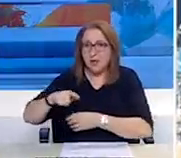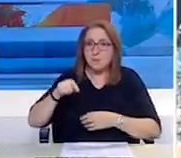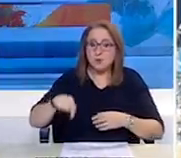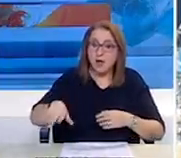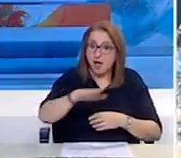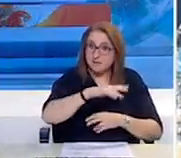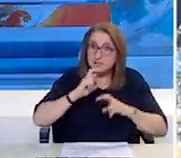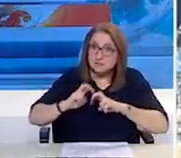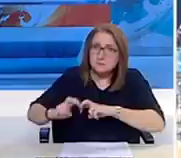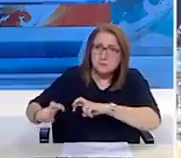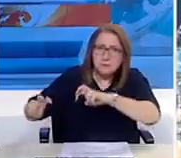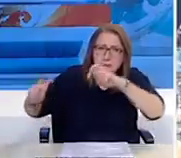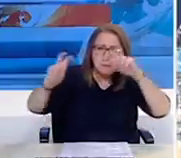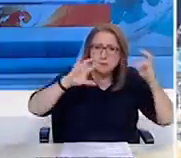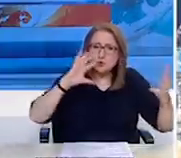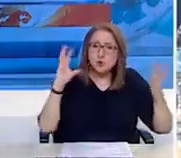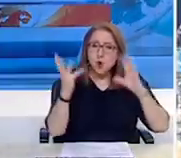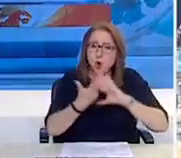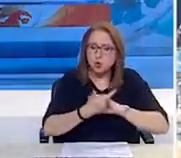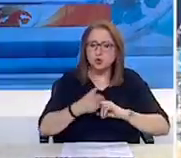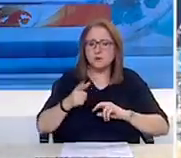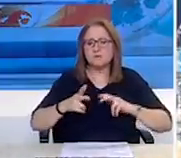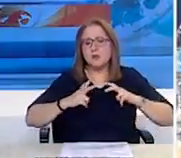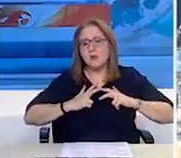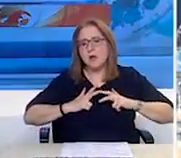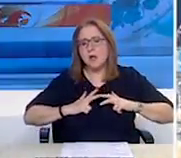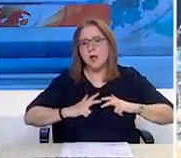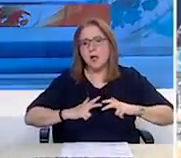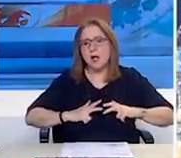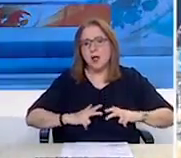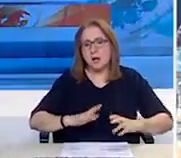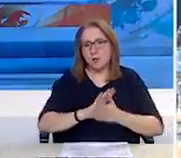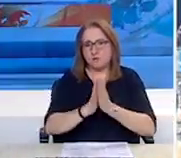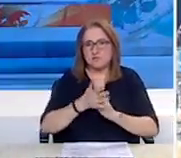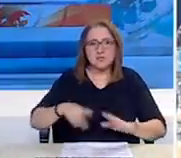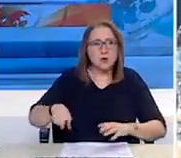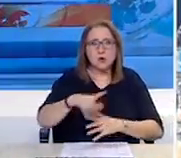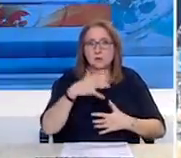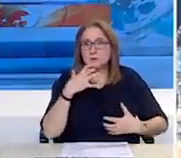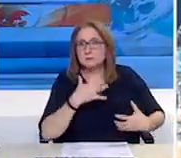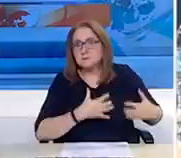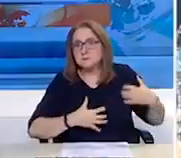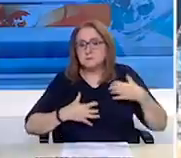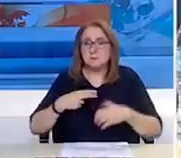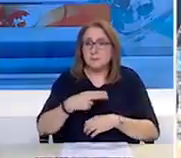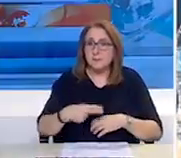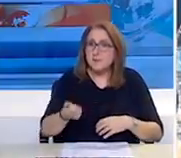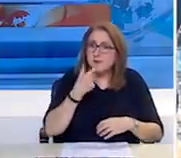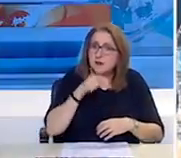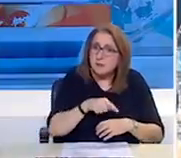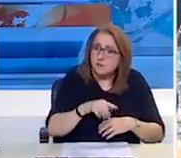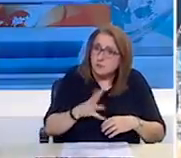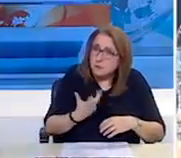σχεδιασμό. Αυτά τα ευρήματα είναι μια ανακούφιση για τους ασθενείς που άκουγαν παρόμοια ερωτηματικά και ρωτούσαν αν έπρεπε να σταματήσουν τα φάρμακα